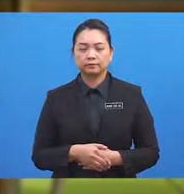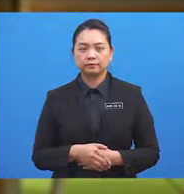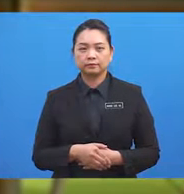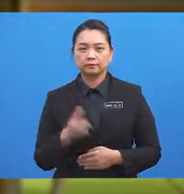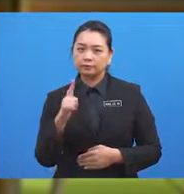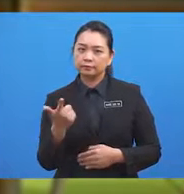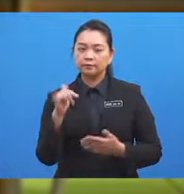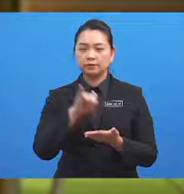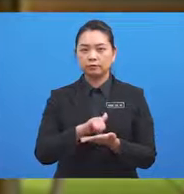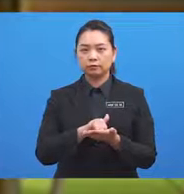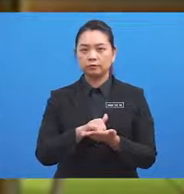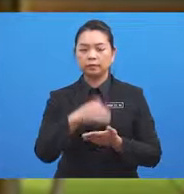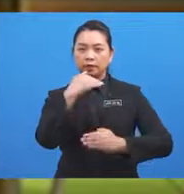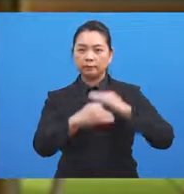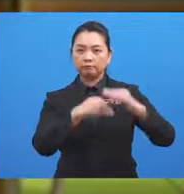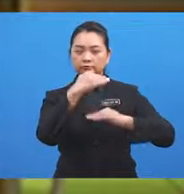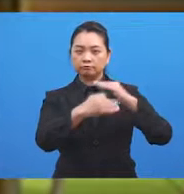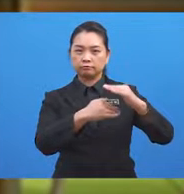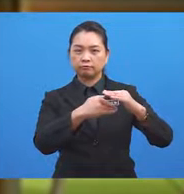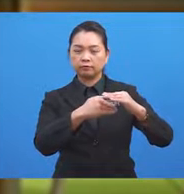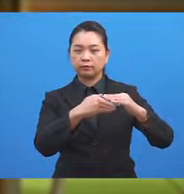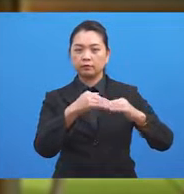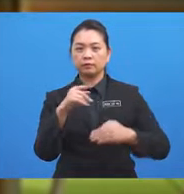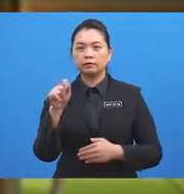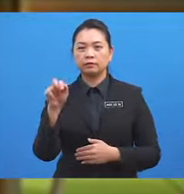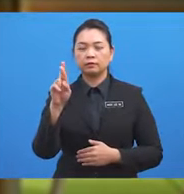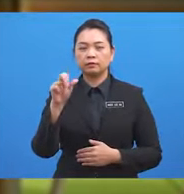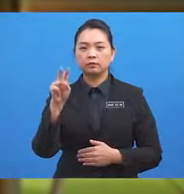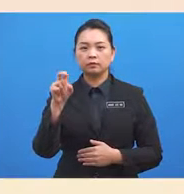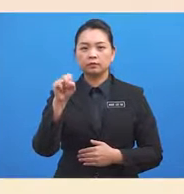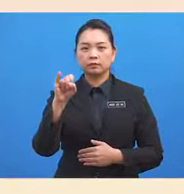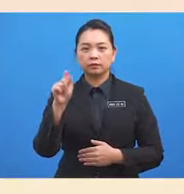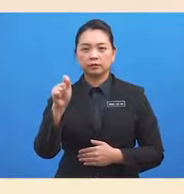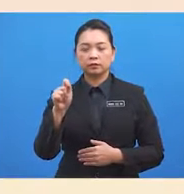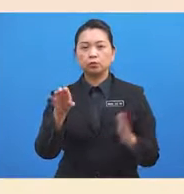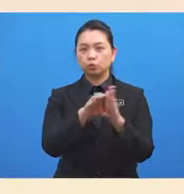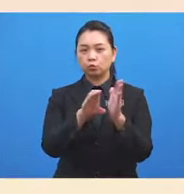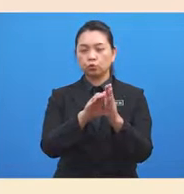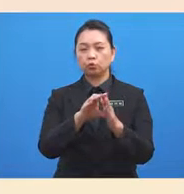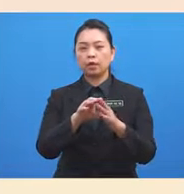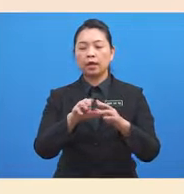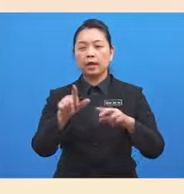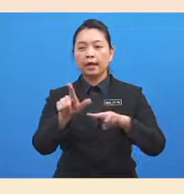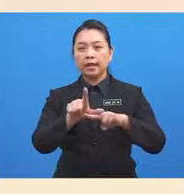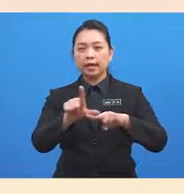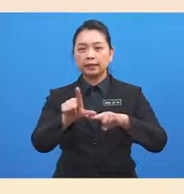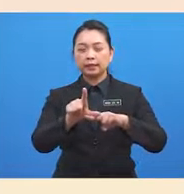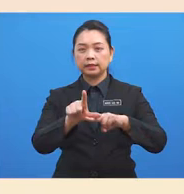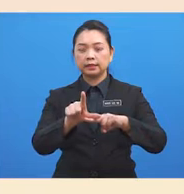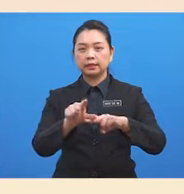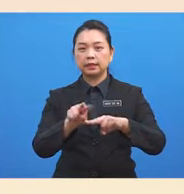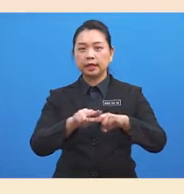Selain itu, pembinaan transit aliran ringan seperti LRT, STAR dan